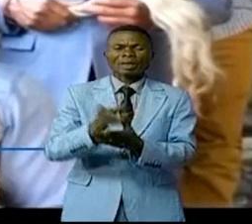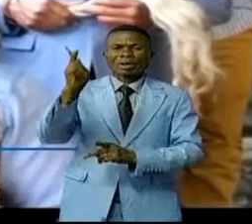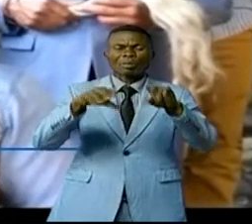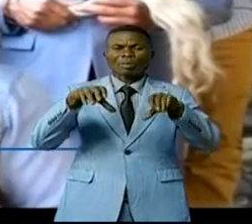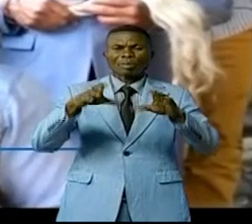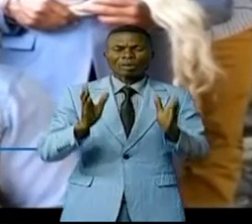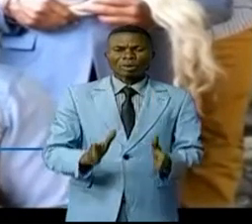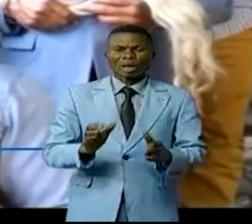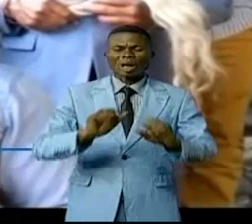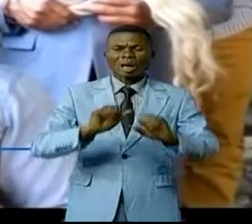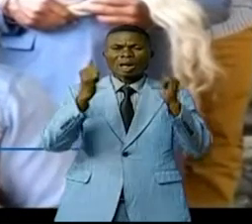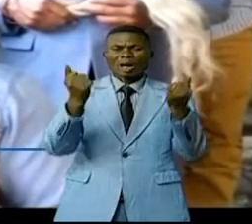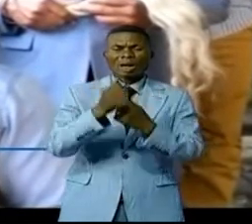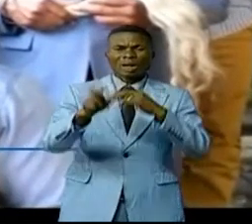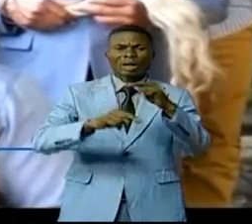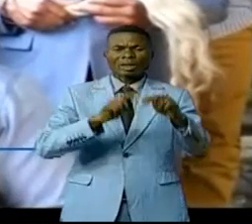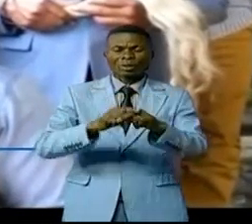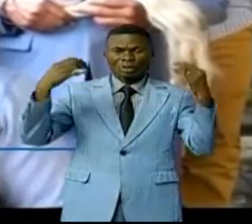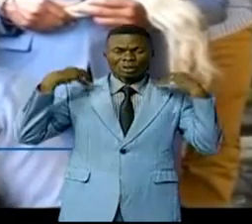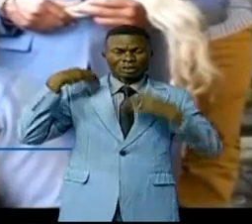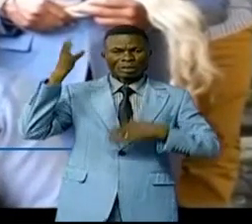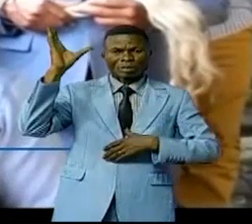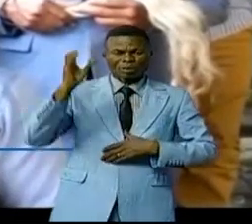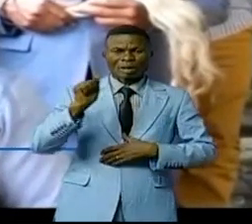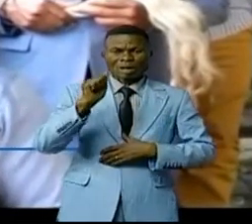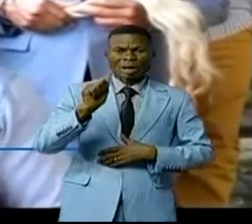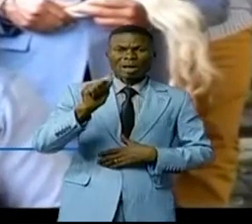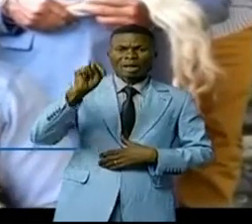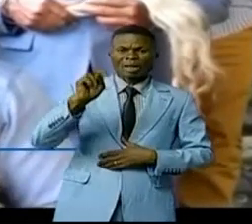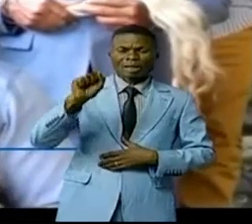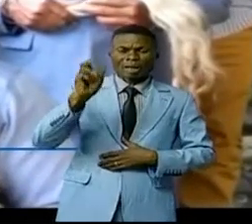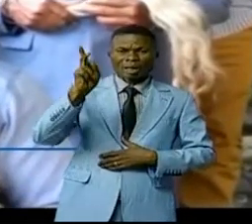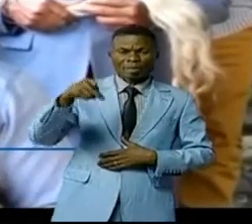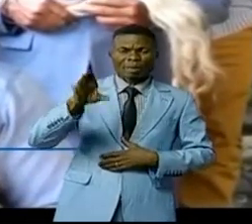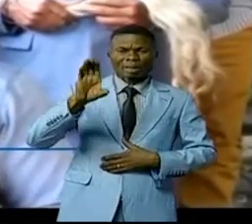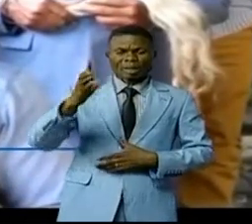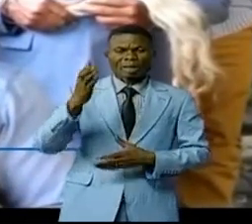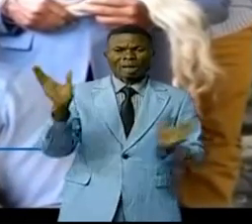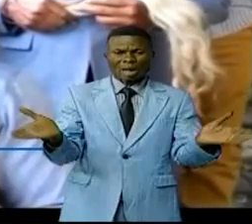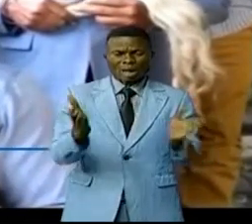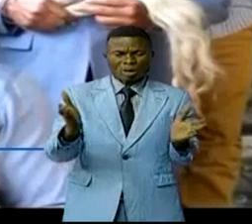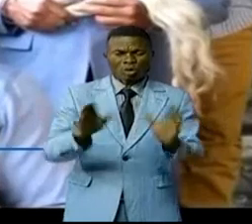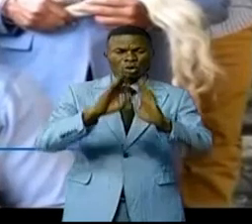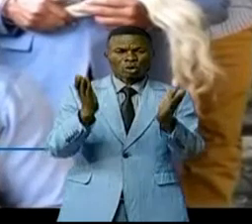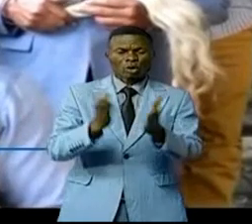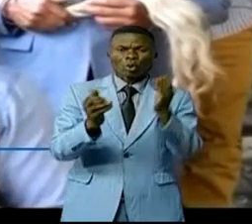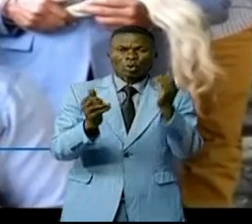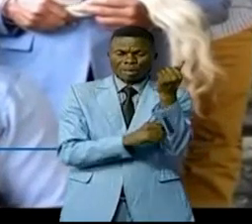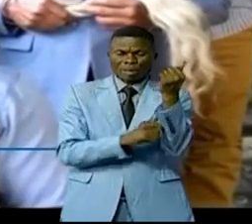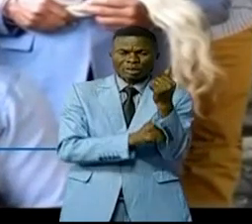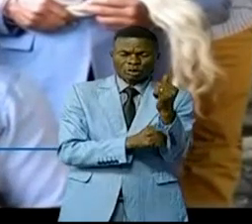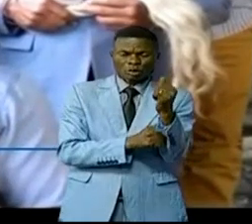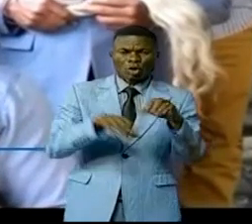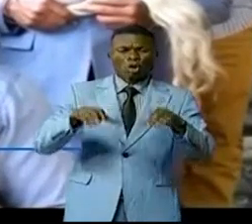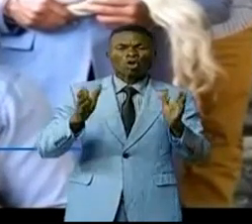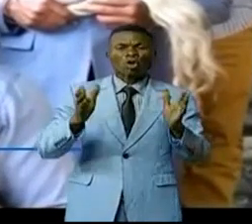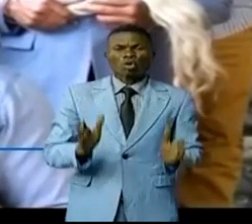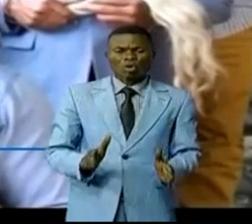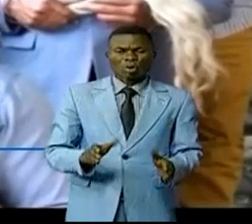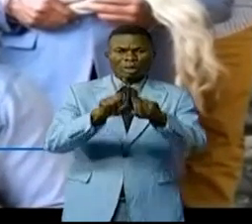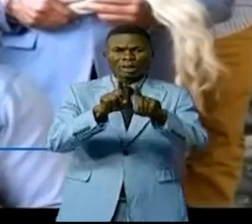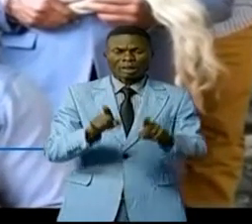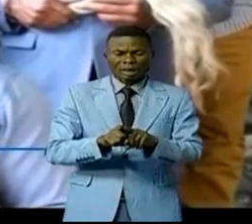L'Alliance nationale des autorités traditionnelles du Congo ANATC ainsi exhorte l'ensemble de la population du pays en général et